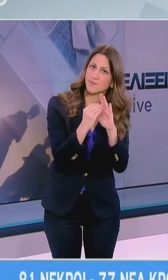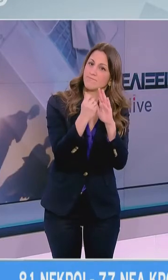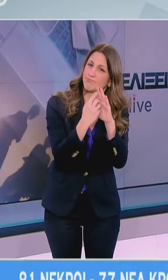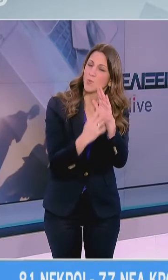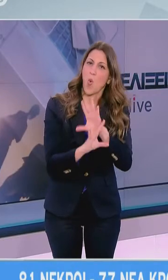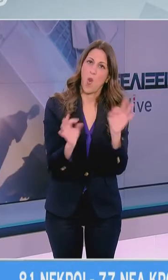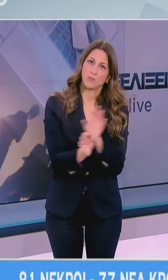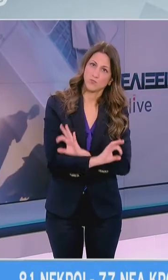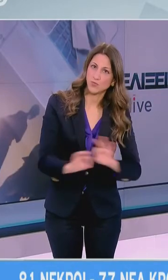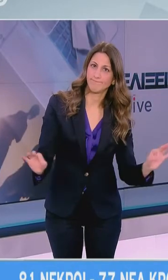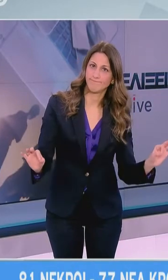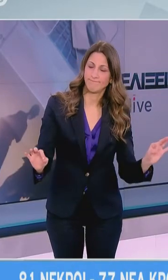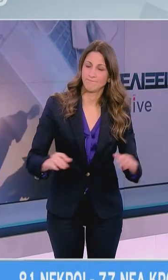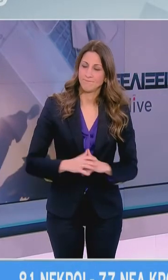επίσης